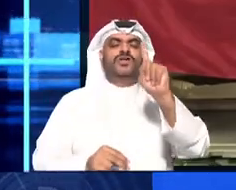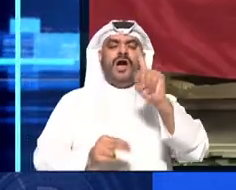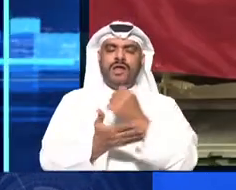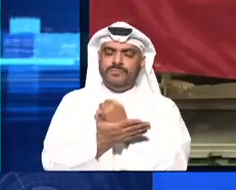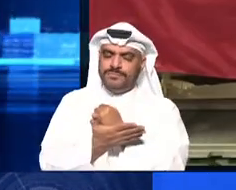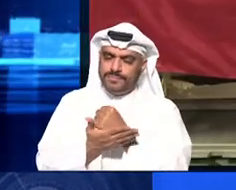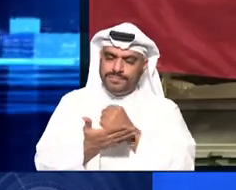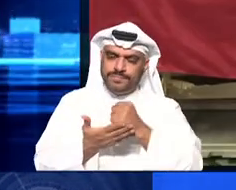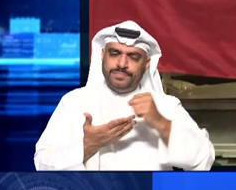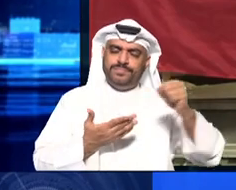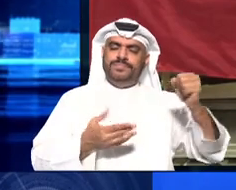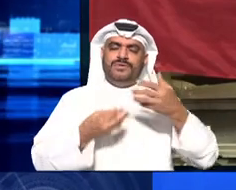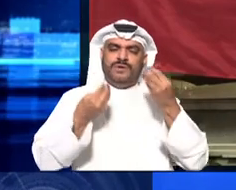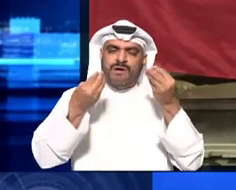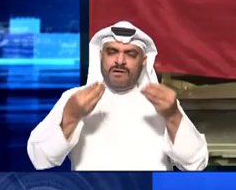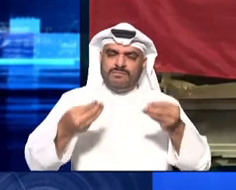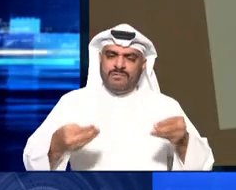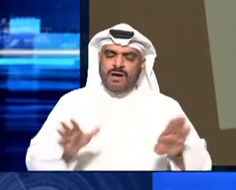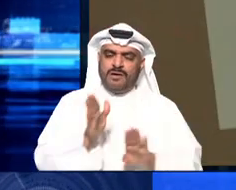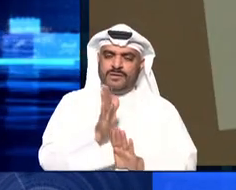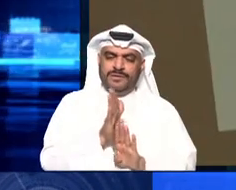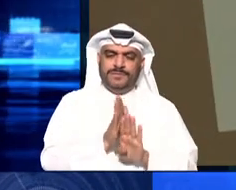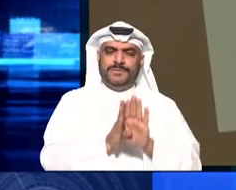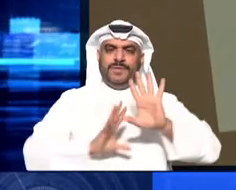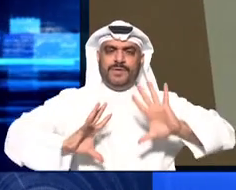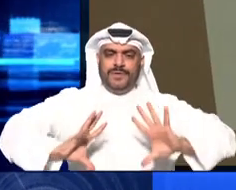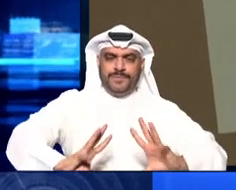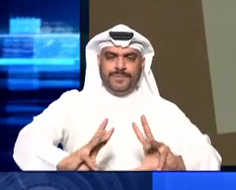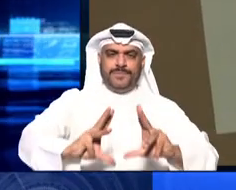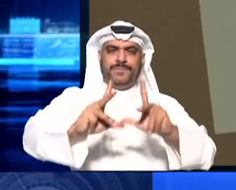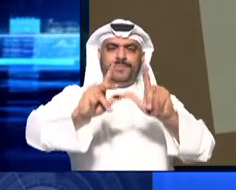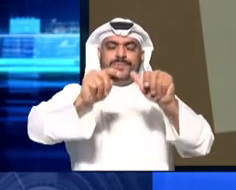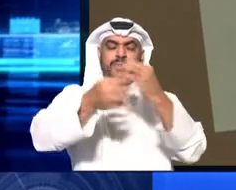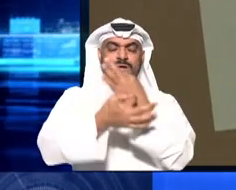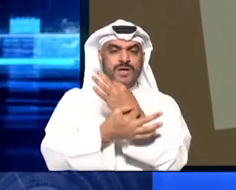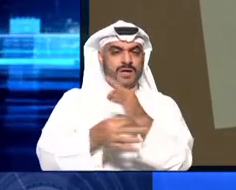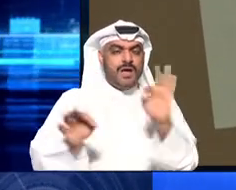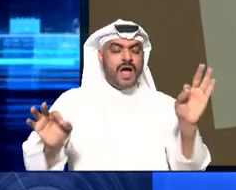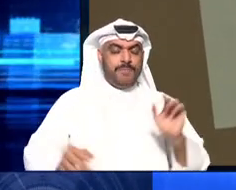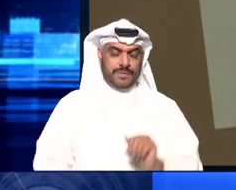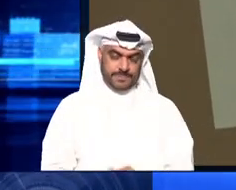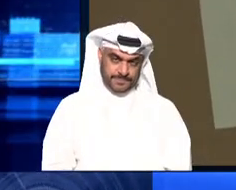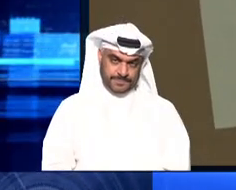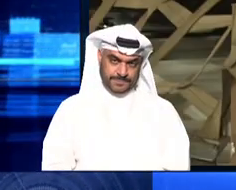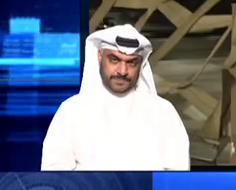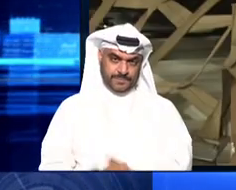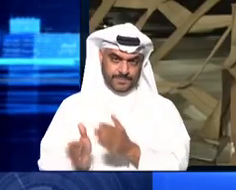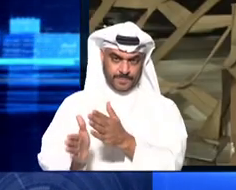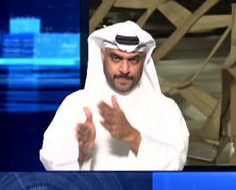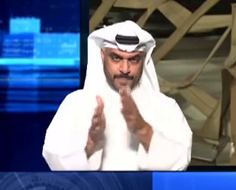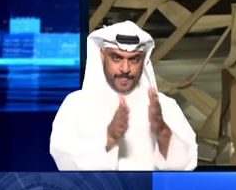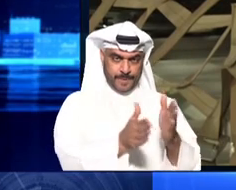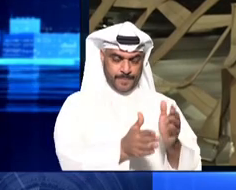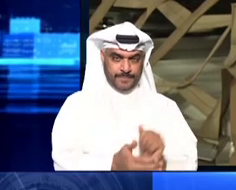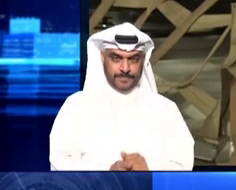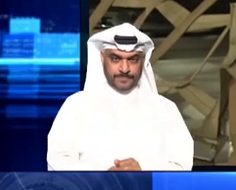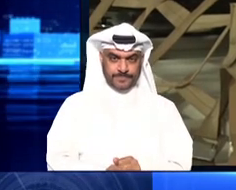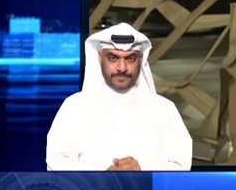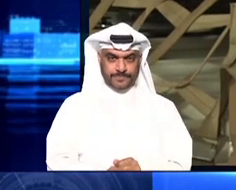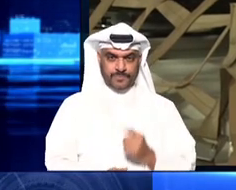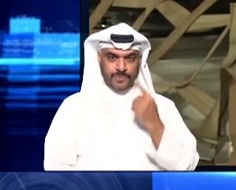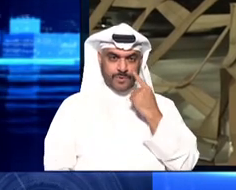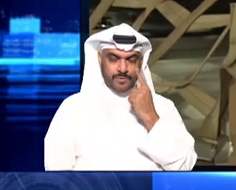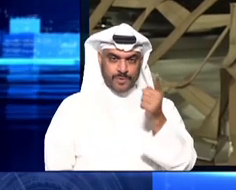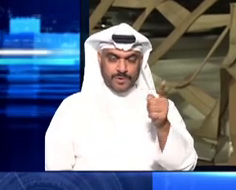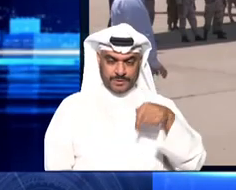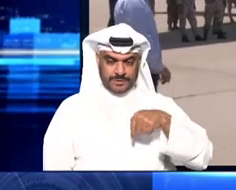تداعيات هذه المأساة التي ألمت بهم، لتكون بذلك الكويت